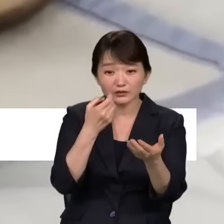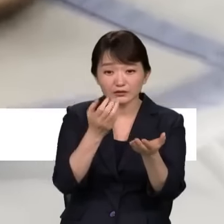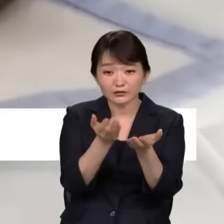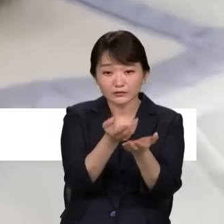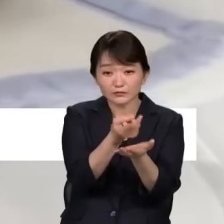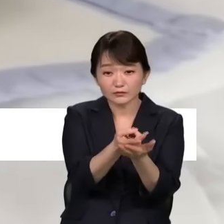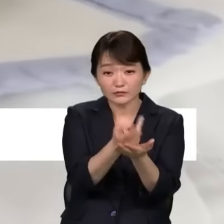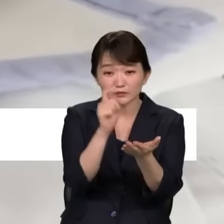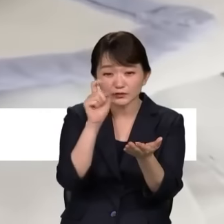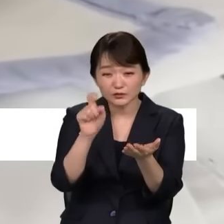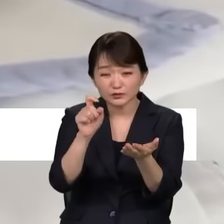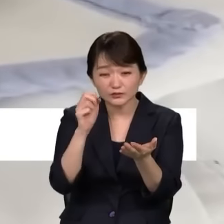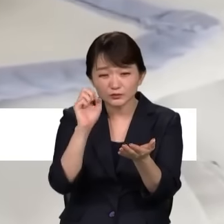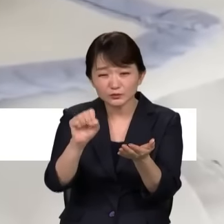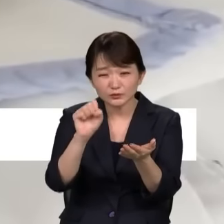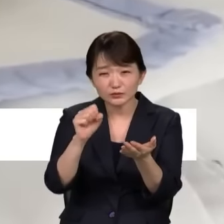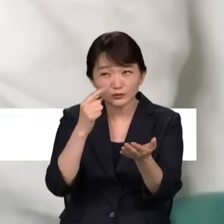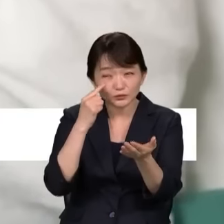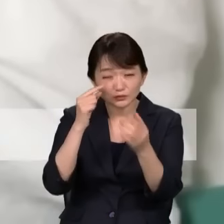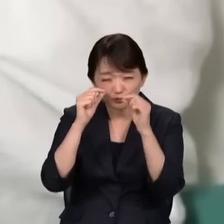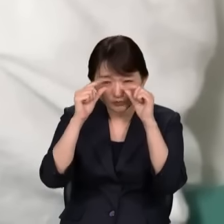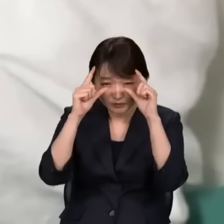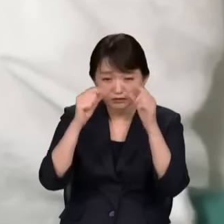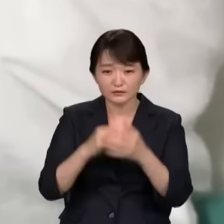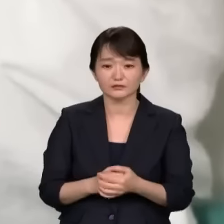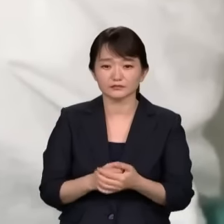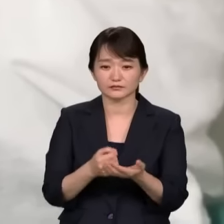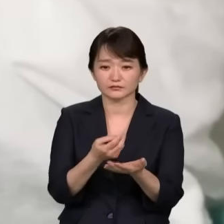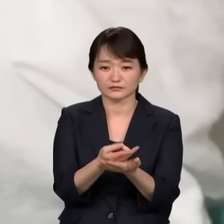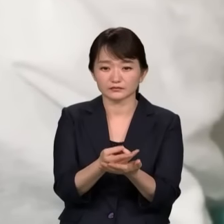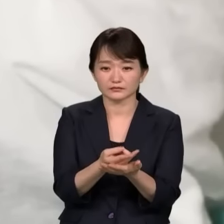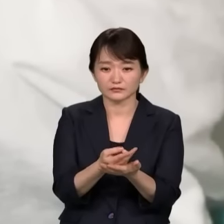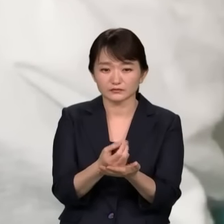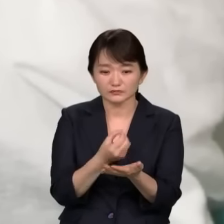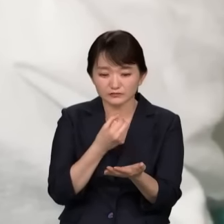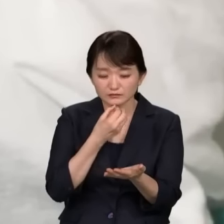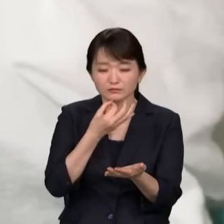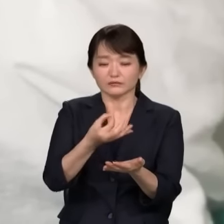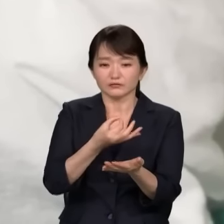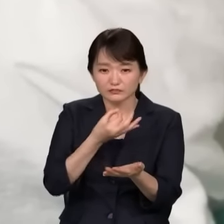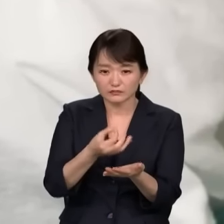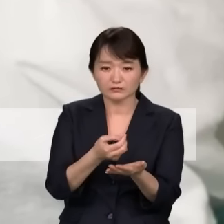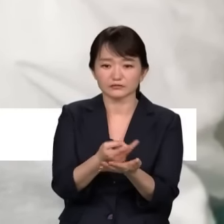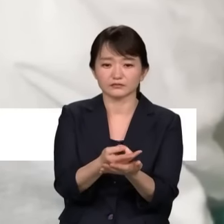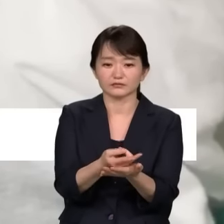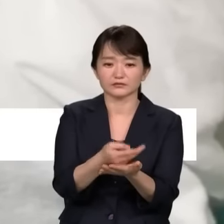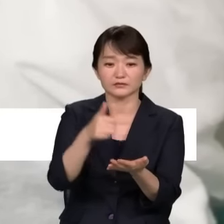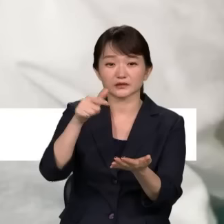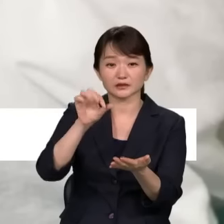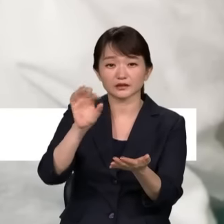눈 떴네. 아이고 눈 떴네. 딸꾹질 한 번이 귀했습니다. 강우야.